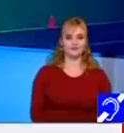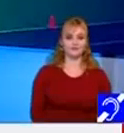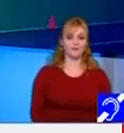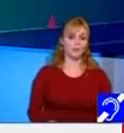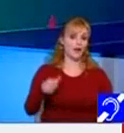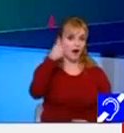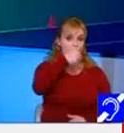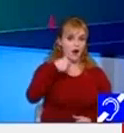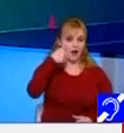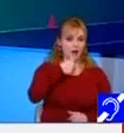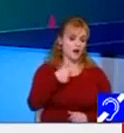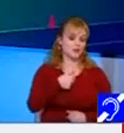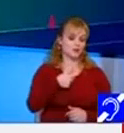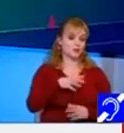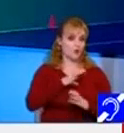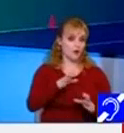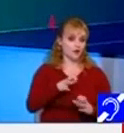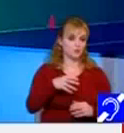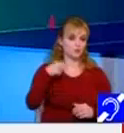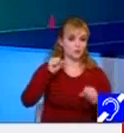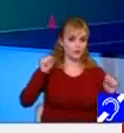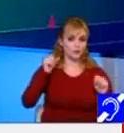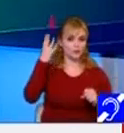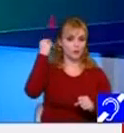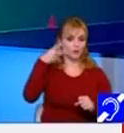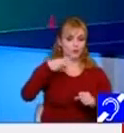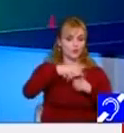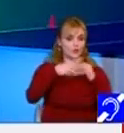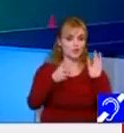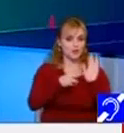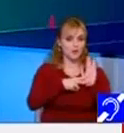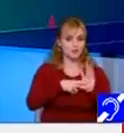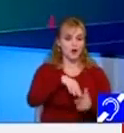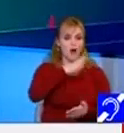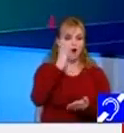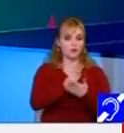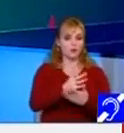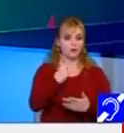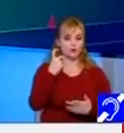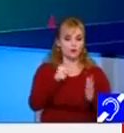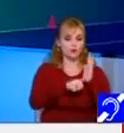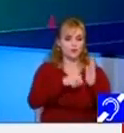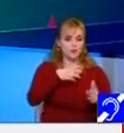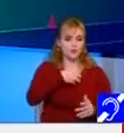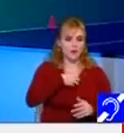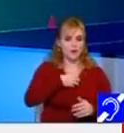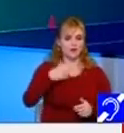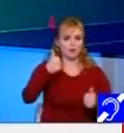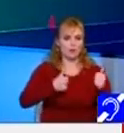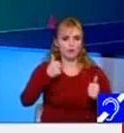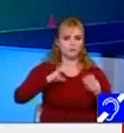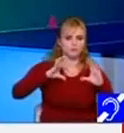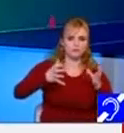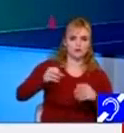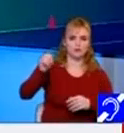An fructuos pentru sportivii din Republica Moldova. În 2017, aceștia au obținut peste 160 de medalii la campionatele mondiale